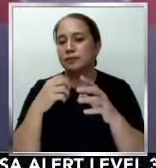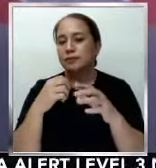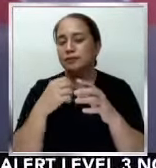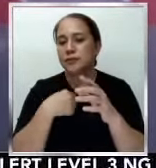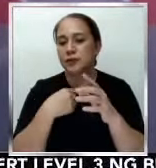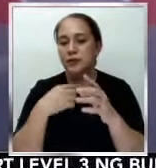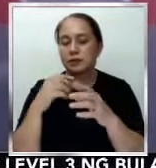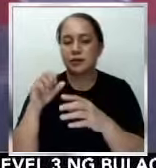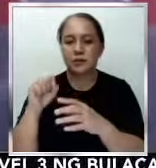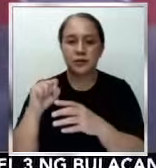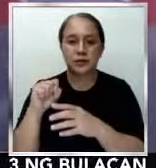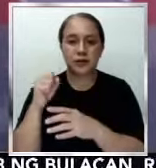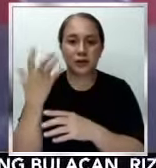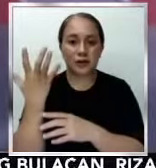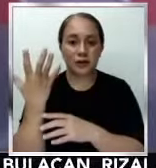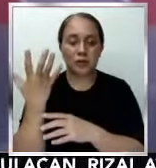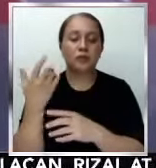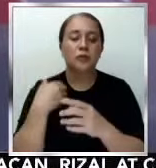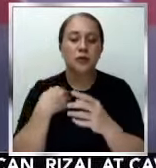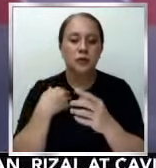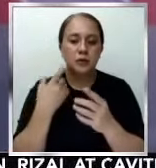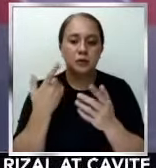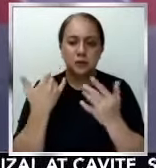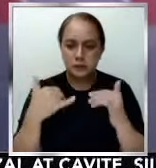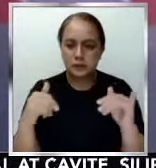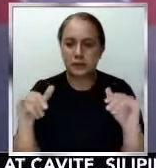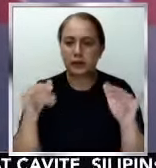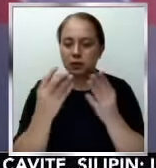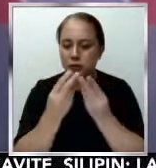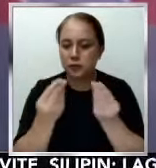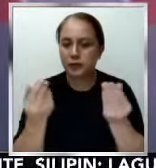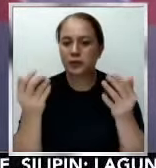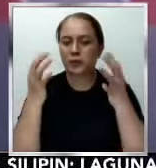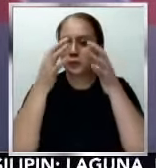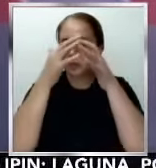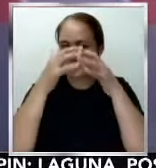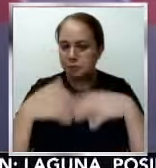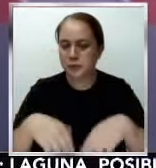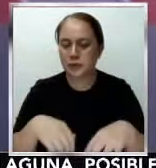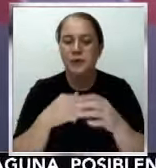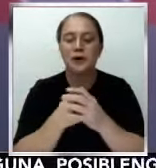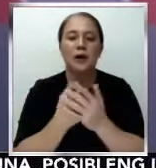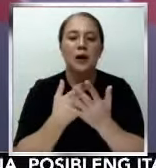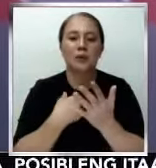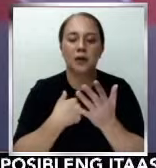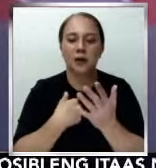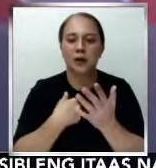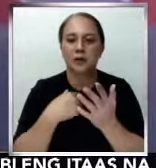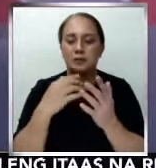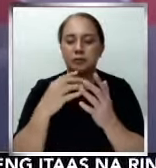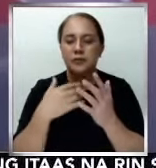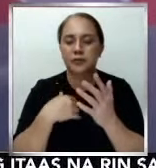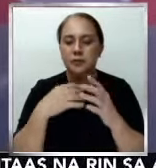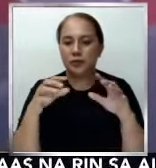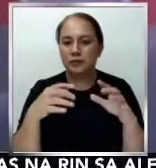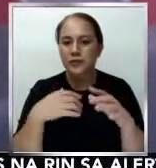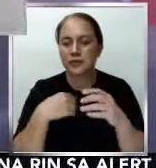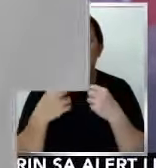kanila, sinisikap ang bumangon ngayong winasak ng bagyo ang mga ari-ariang pinaghirapan nilang ipundar.